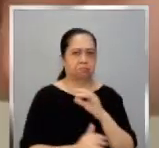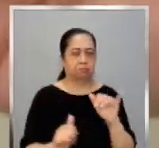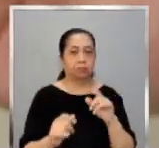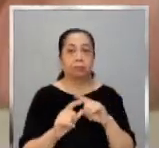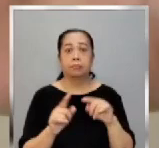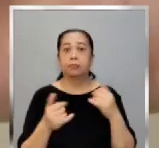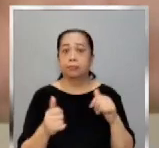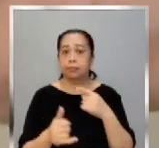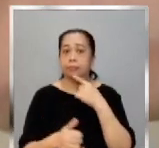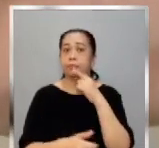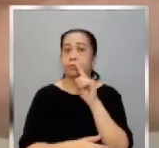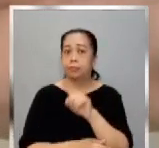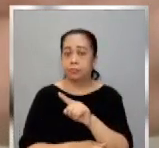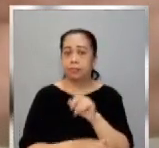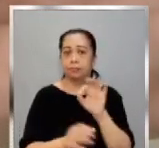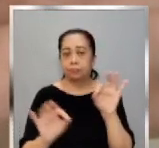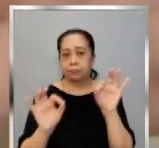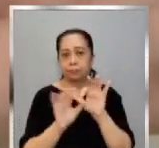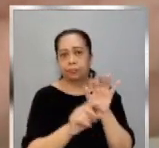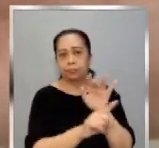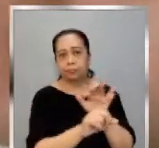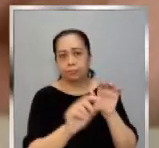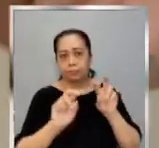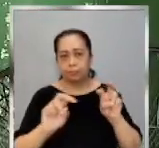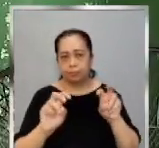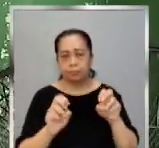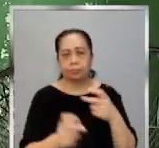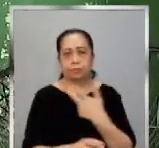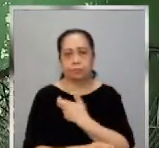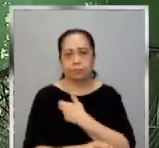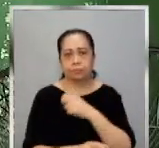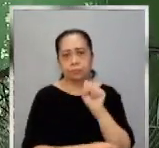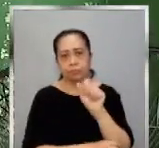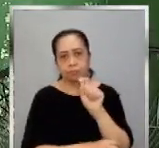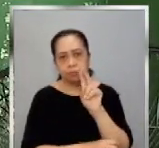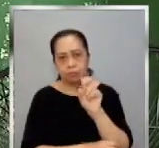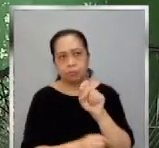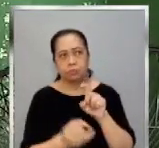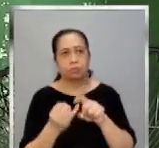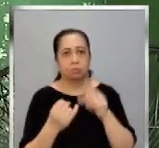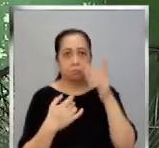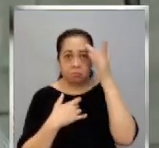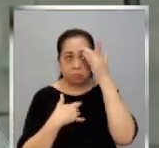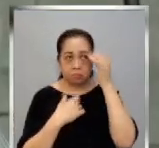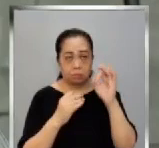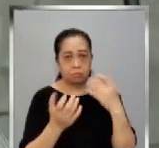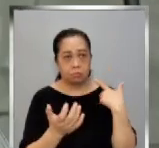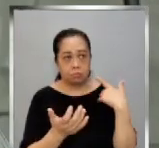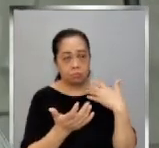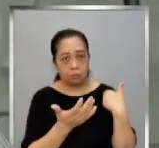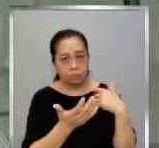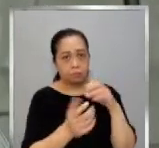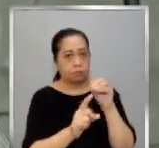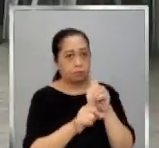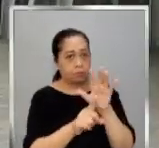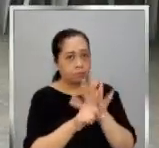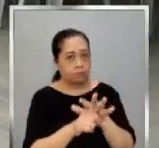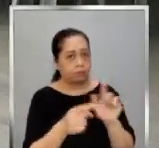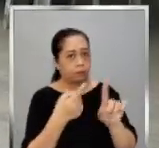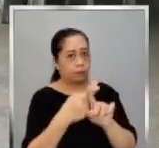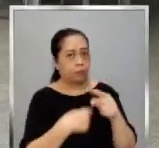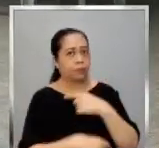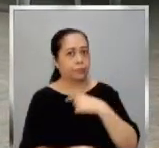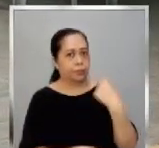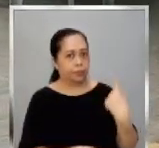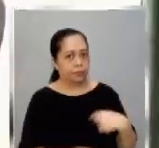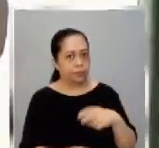ng ahensya ang masusing pagsusuri sa vaccination status, mga sintomas kung meron at exposure ng mga biyahero galing China. Mahigpit din